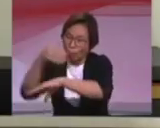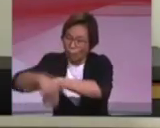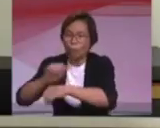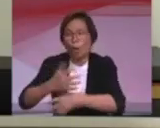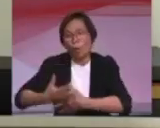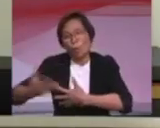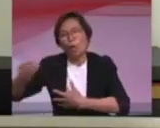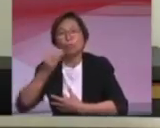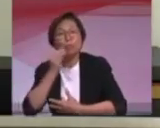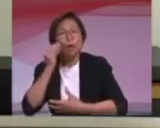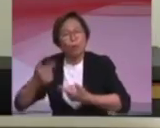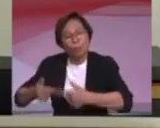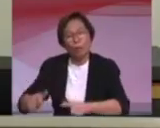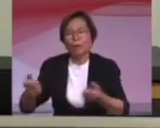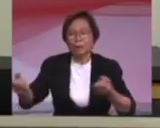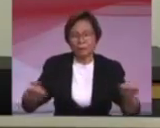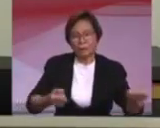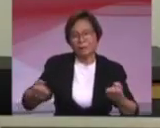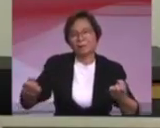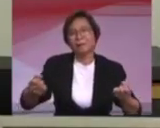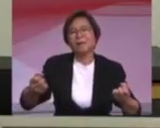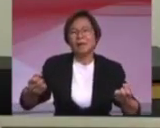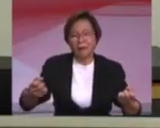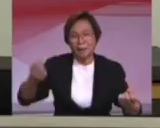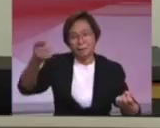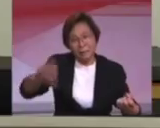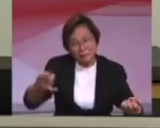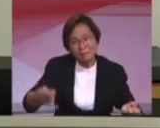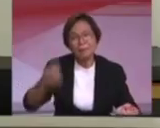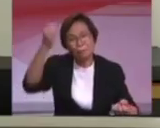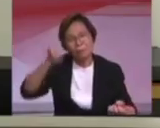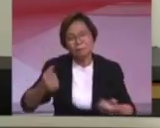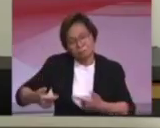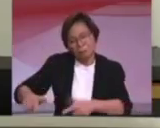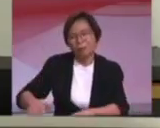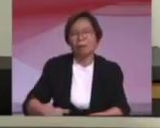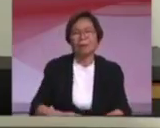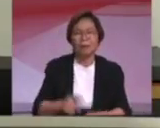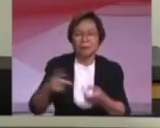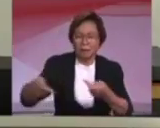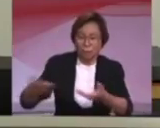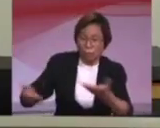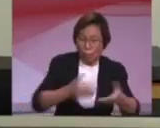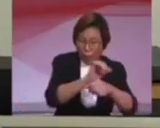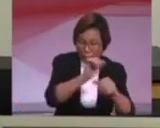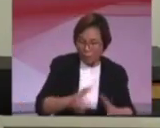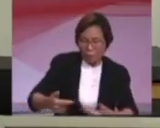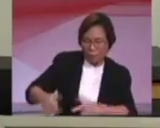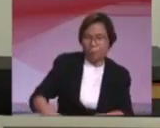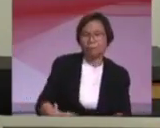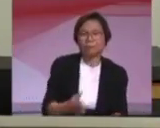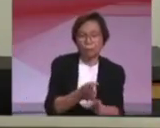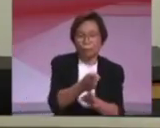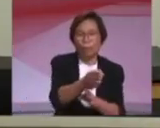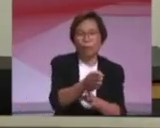itu kita benarkan kenderaan awam beroperasi. Kenderaan membawa pekerja kita benarkan. Sektor